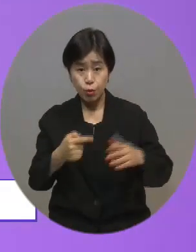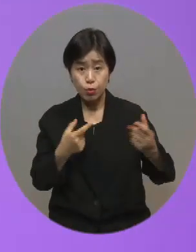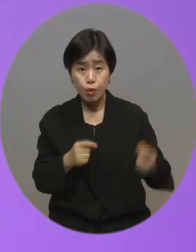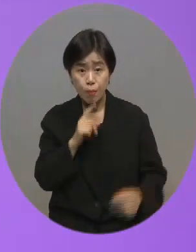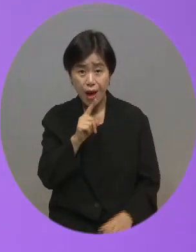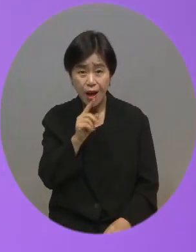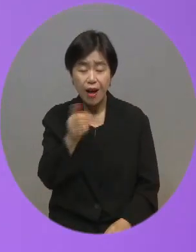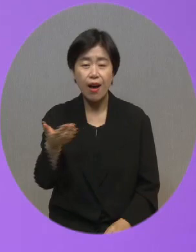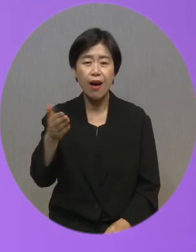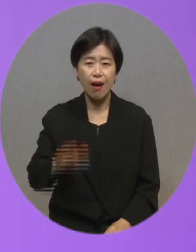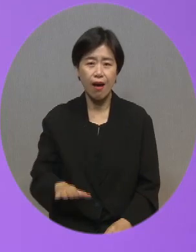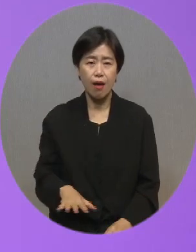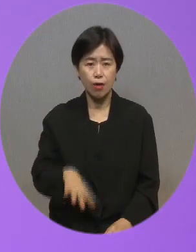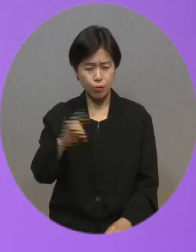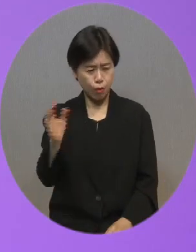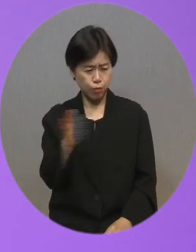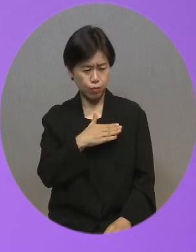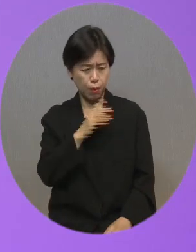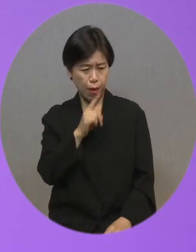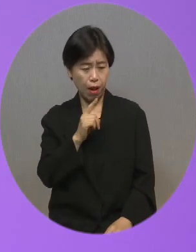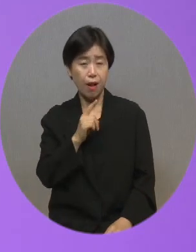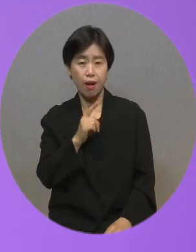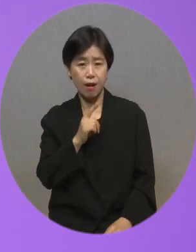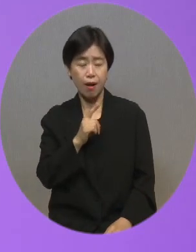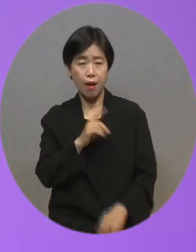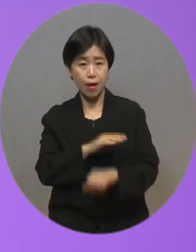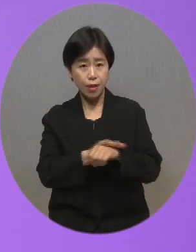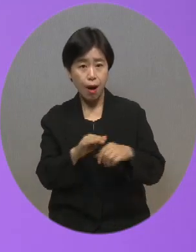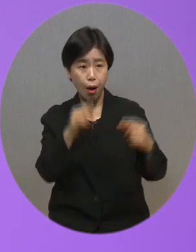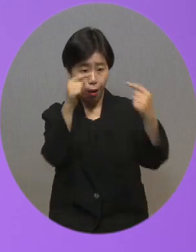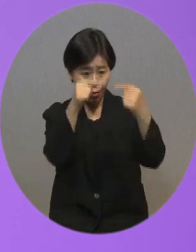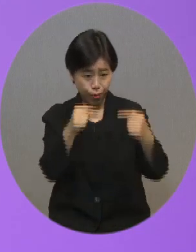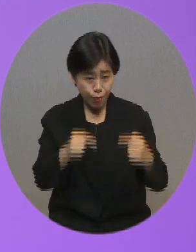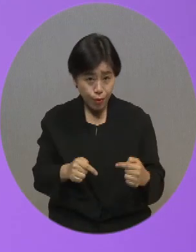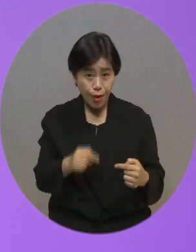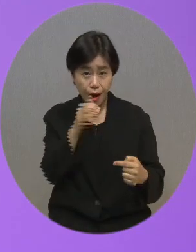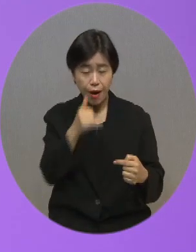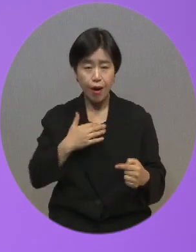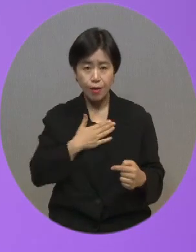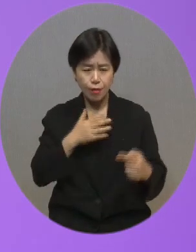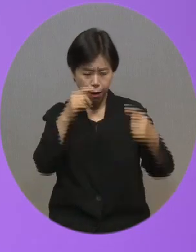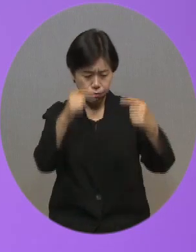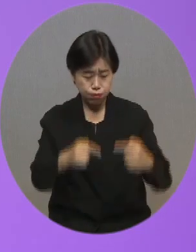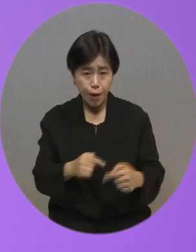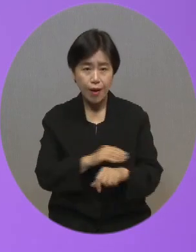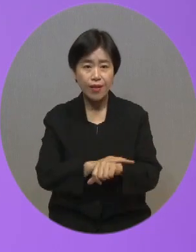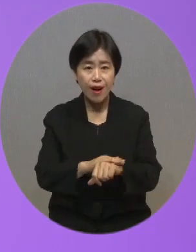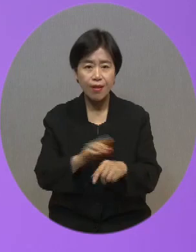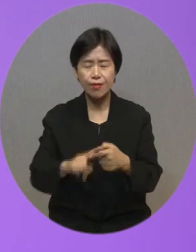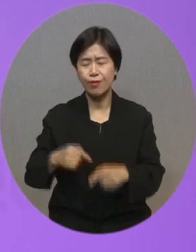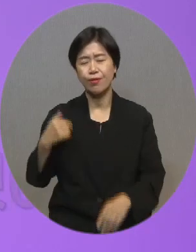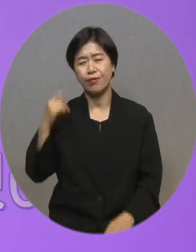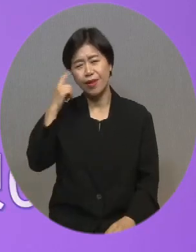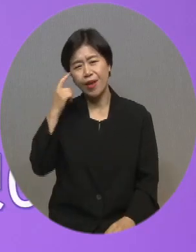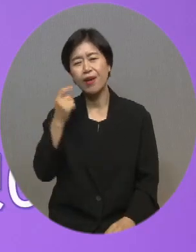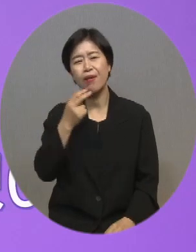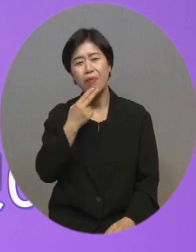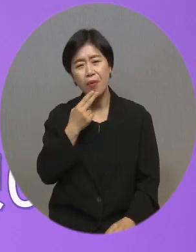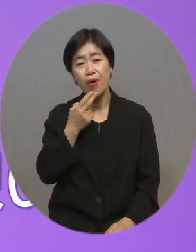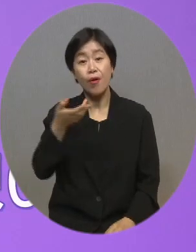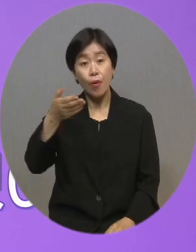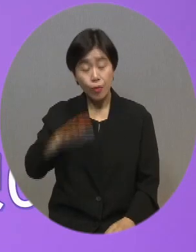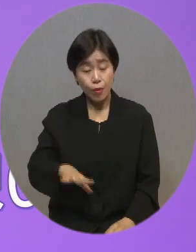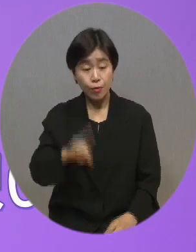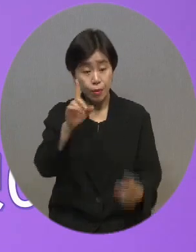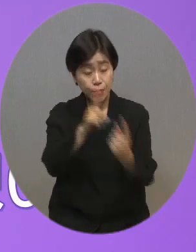하지만은 첫 시간부터 이렇게 서로 말이 잘 통하고 정서가 잘 통하는 거라고 생각을 못 했는데, 첫 시간부터 아무 무리 없이 그 수업을 할